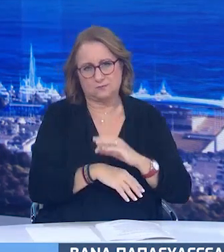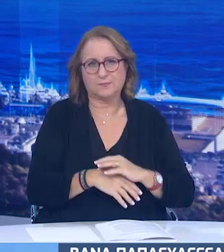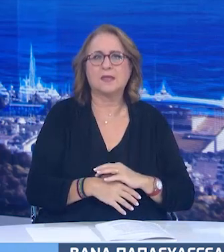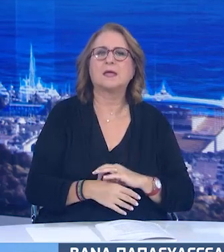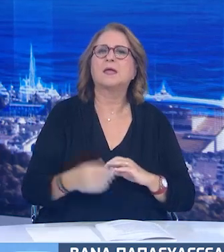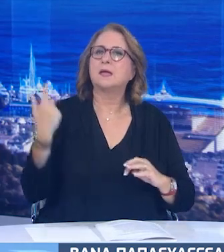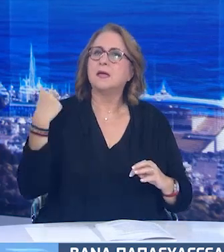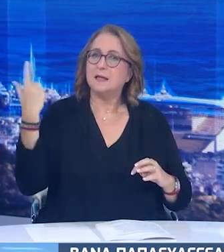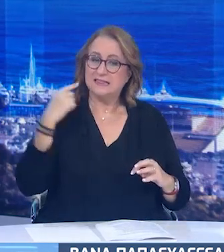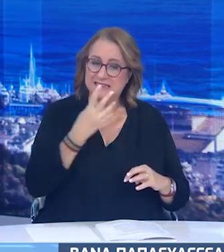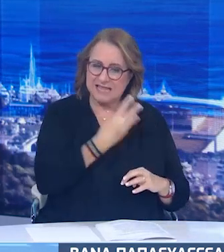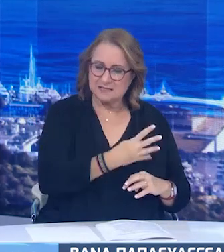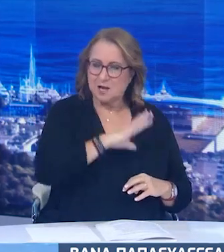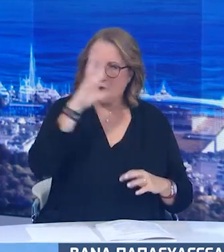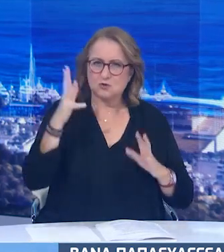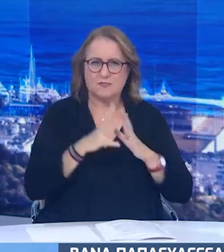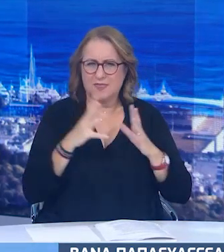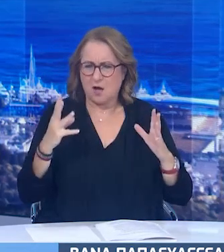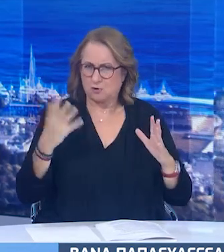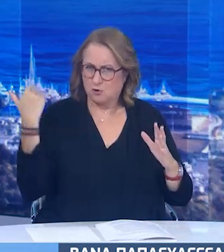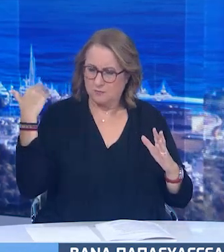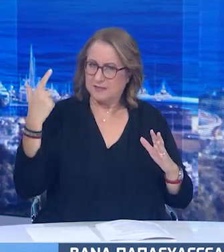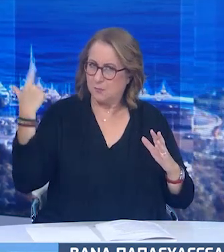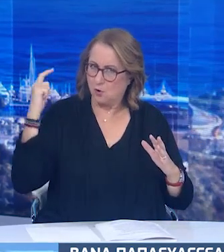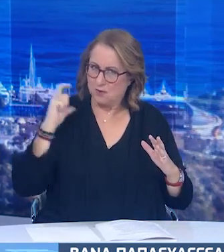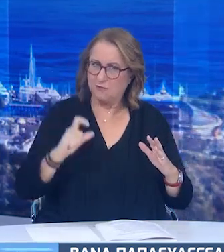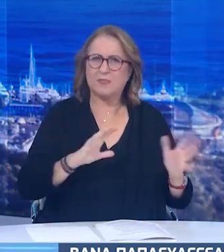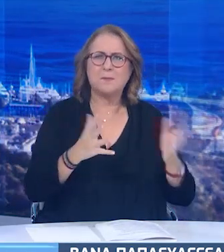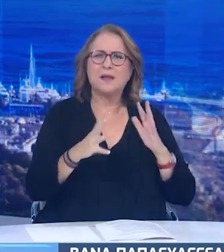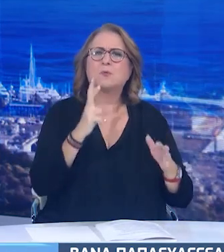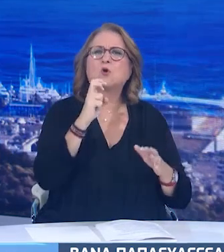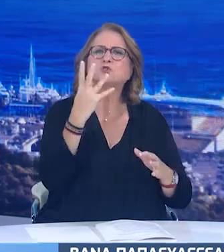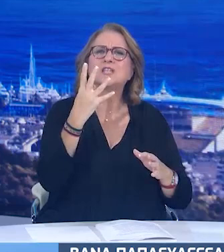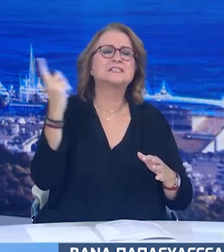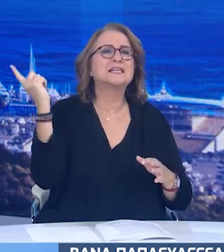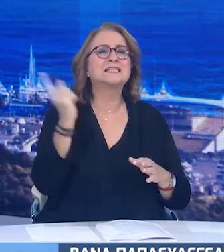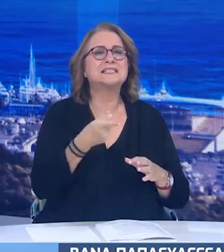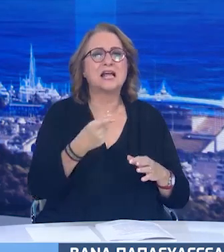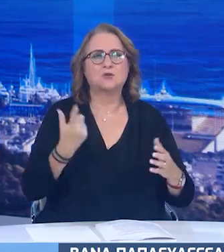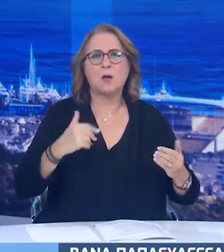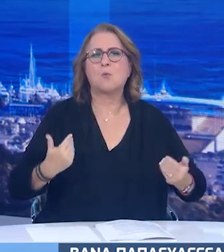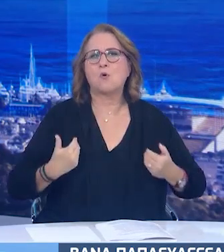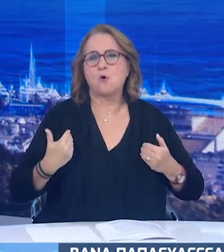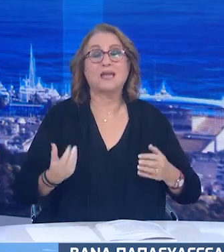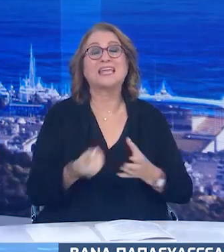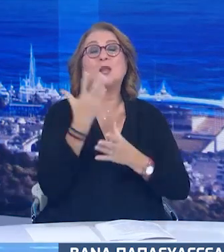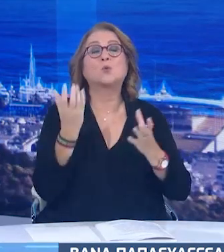στα παιδιά σχολικής ηλικίας, αριθμός που αντιστοιχεί στο 24% του συνόλου των νέων